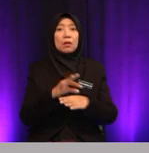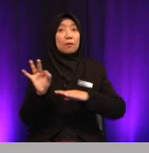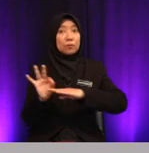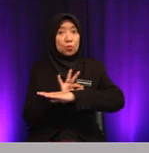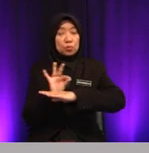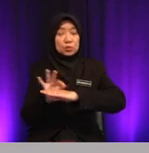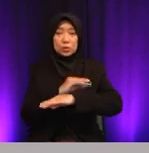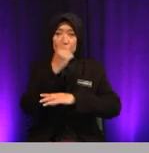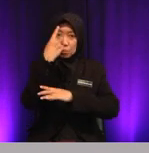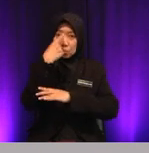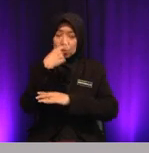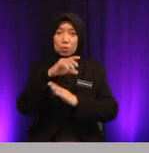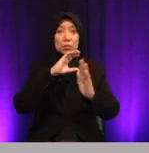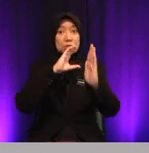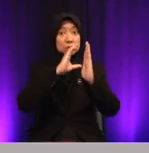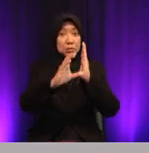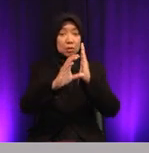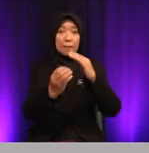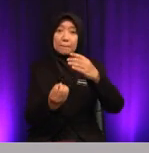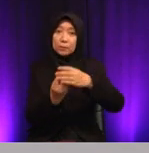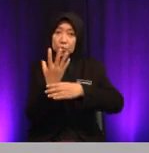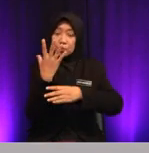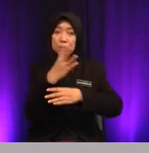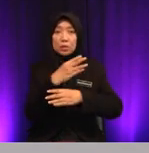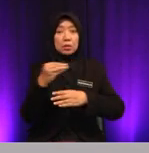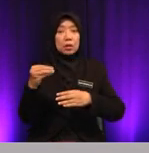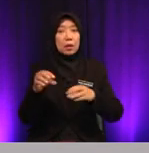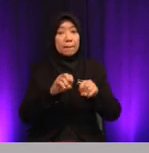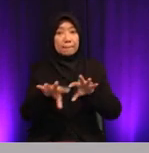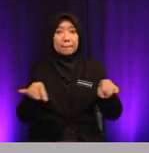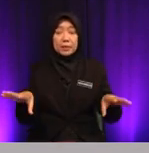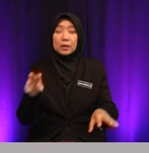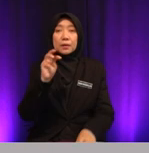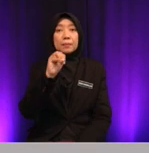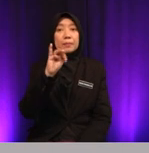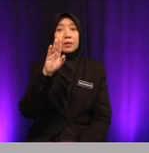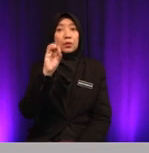untuk mencegah pertumbuhan dan pembiakan mikroorganisme